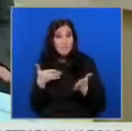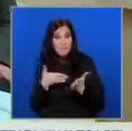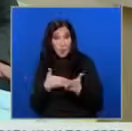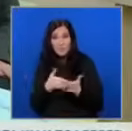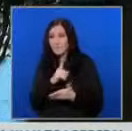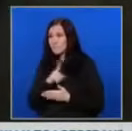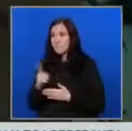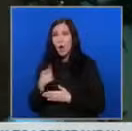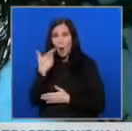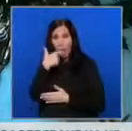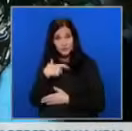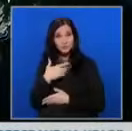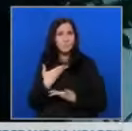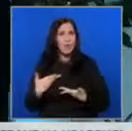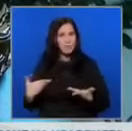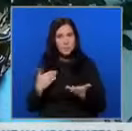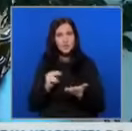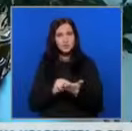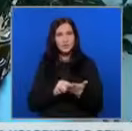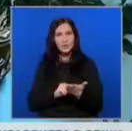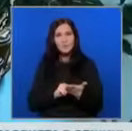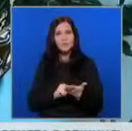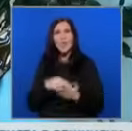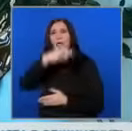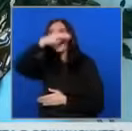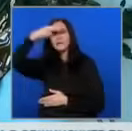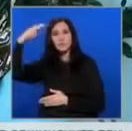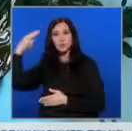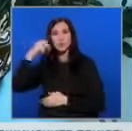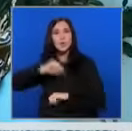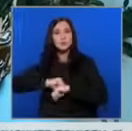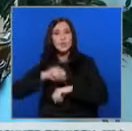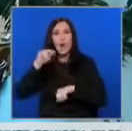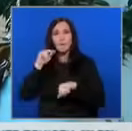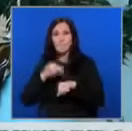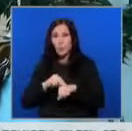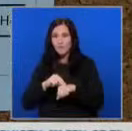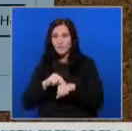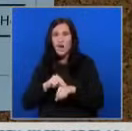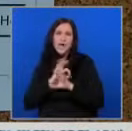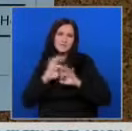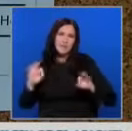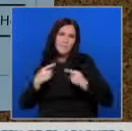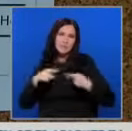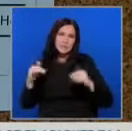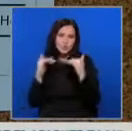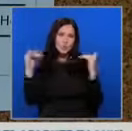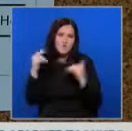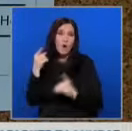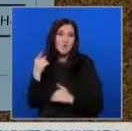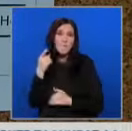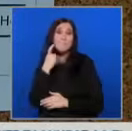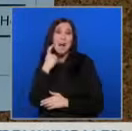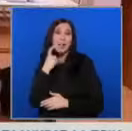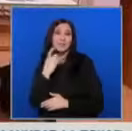някоя личност, а ние считаме, че институцията община Пловдив е на съвсем различно ниво и там